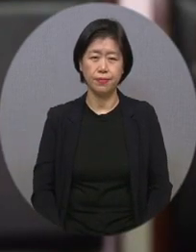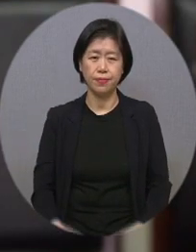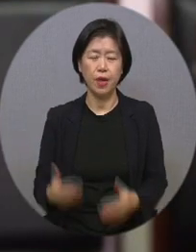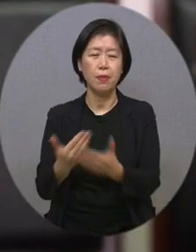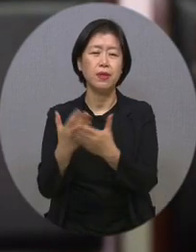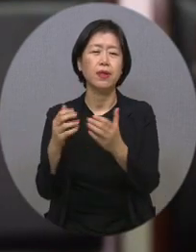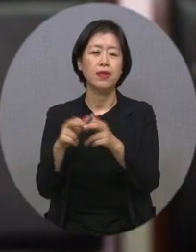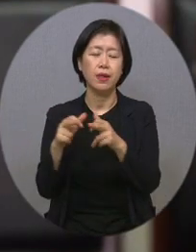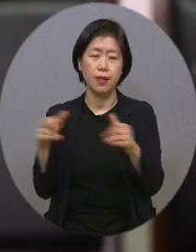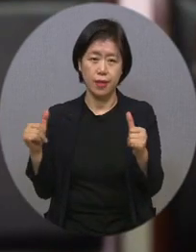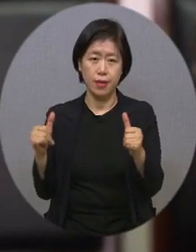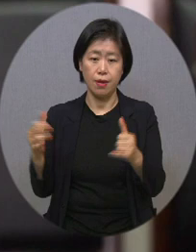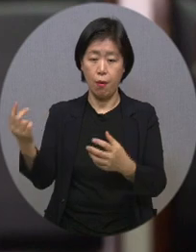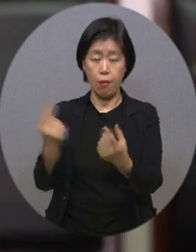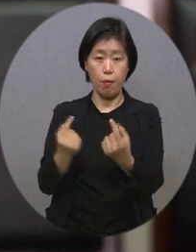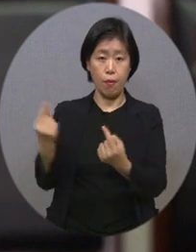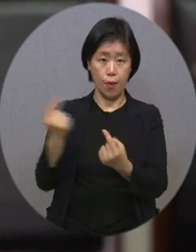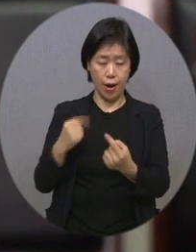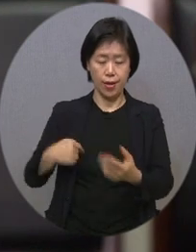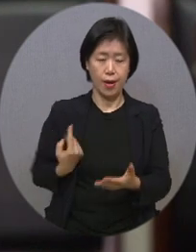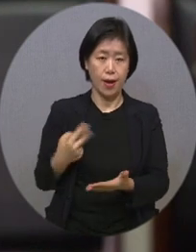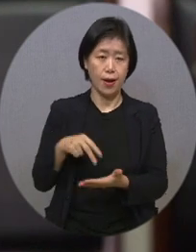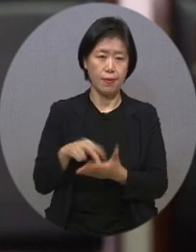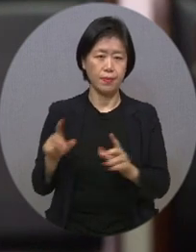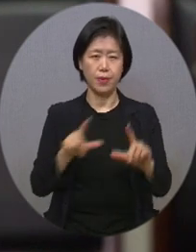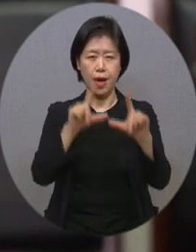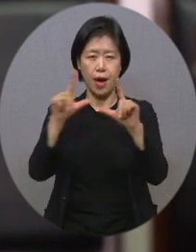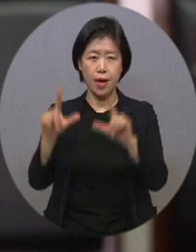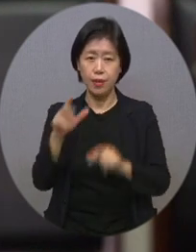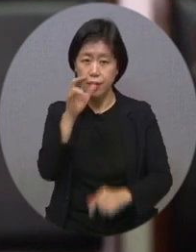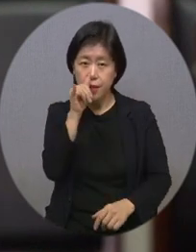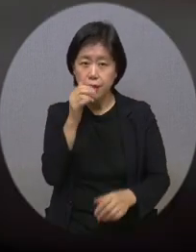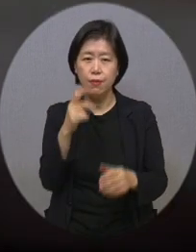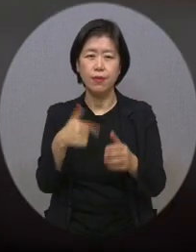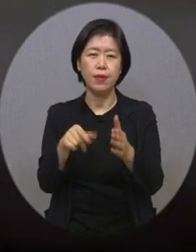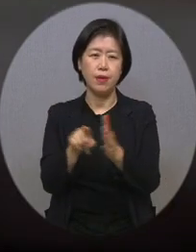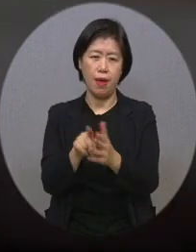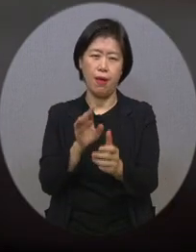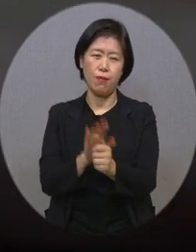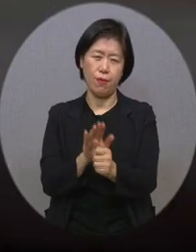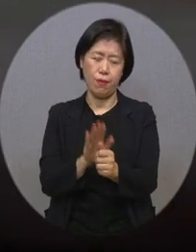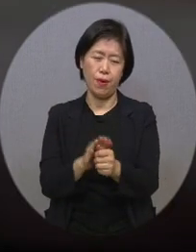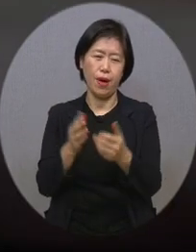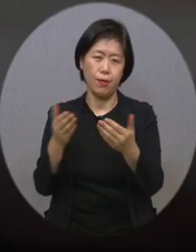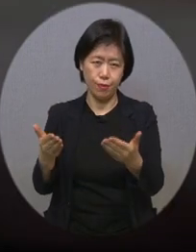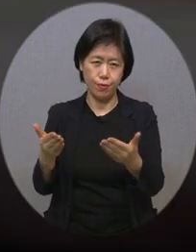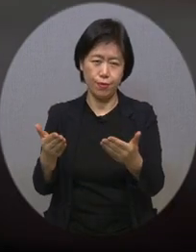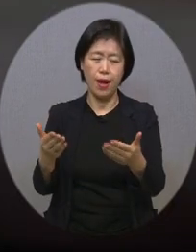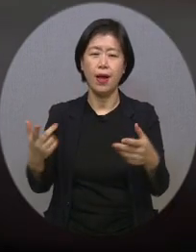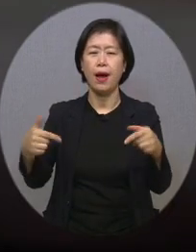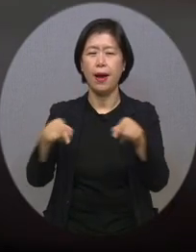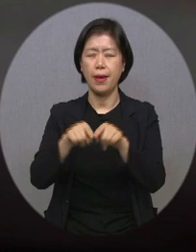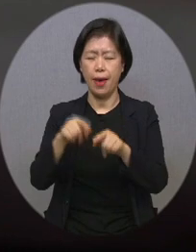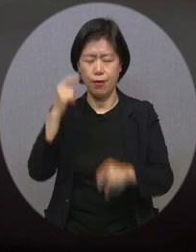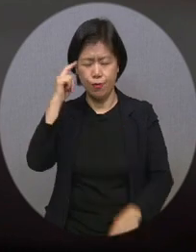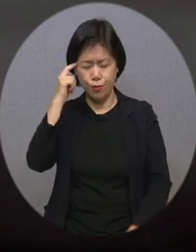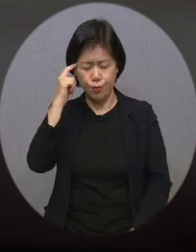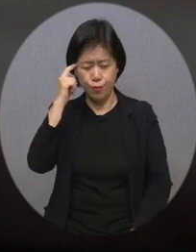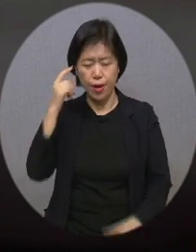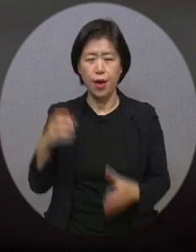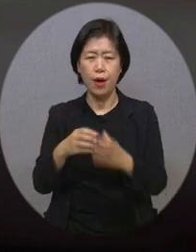자립을 할수 있는 기반을 만들고 또 자립 못하는 부분들도 일정 부분 저희들이 함께 공동체